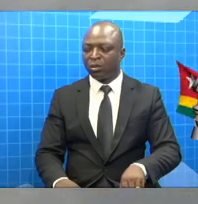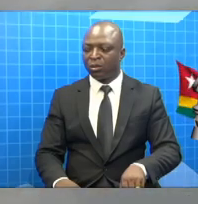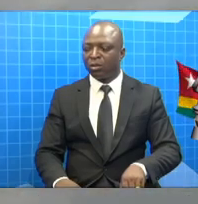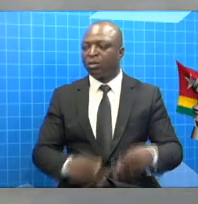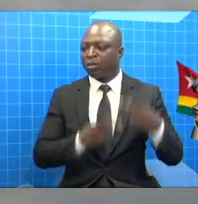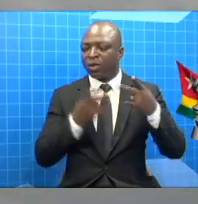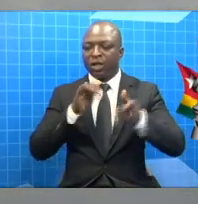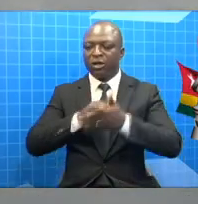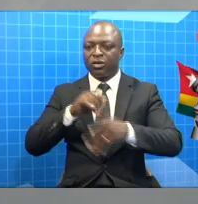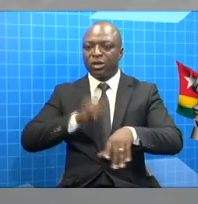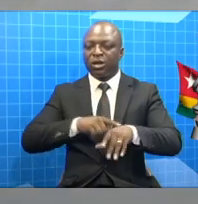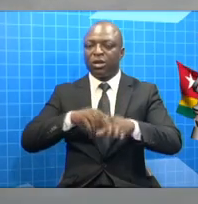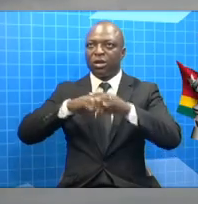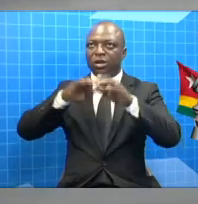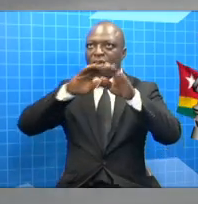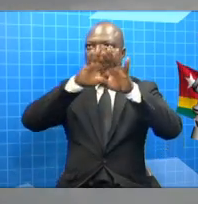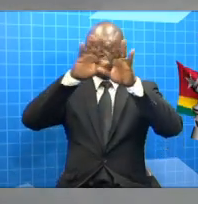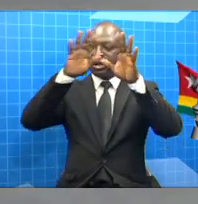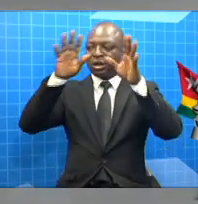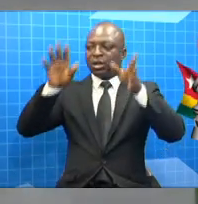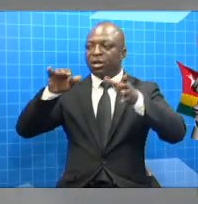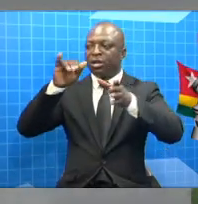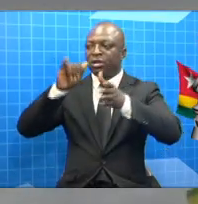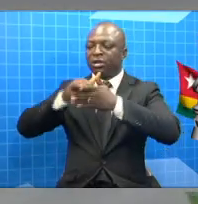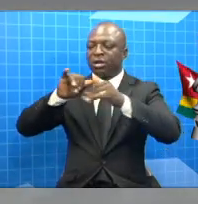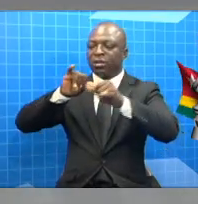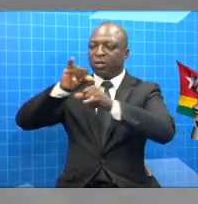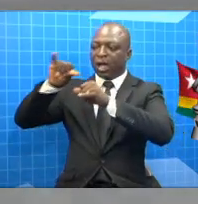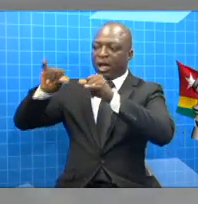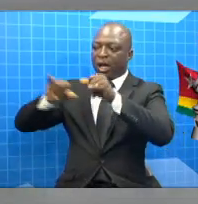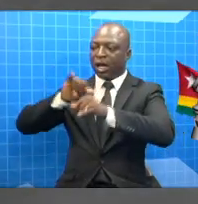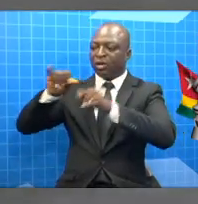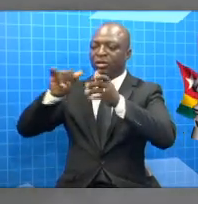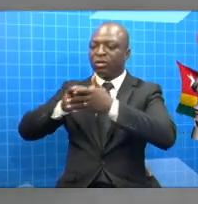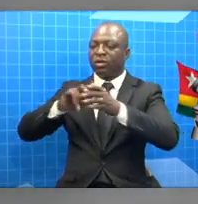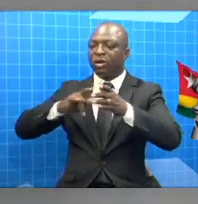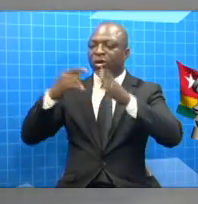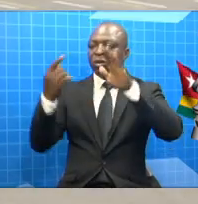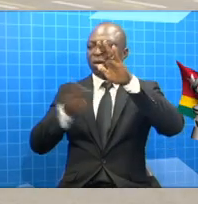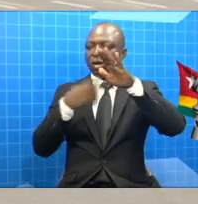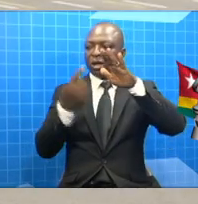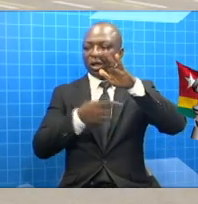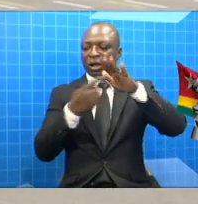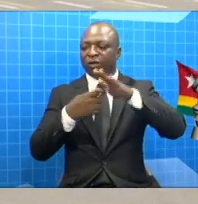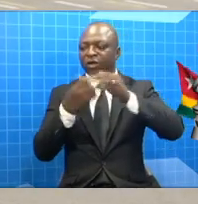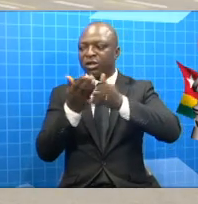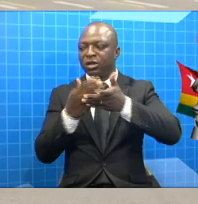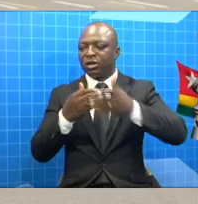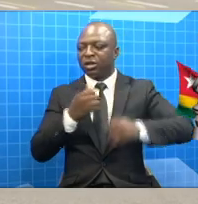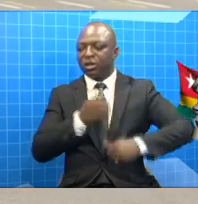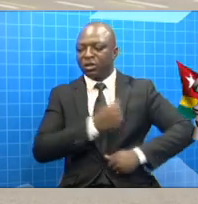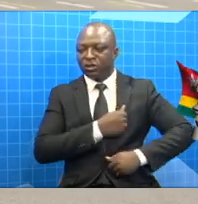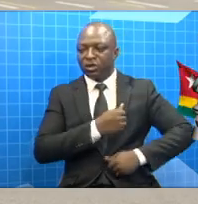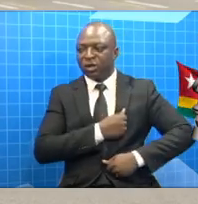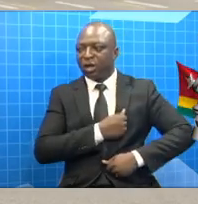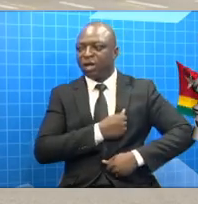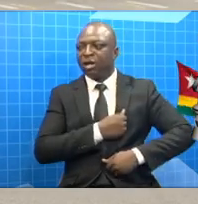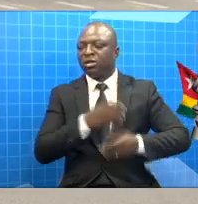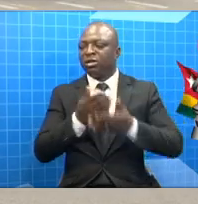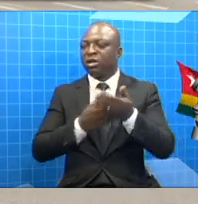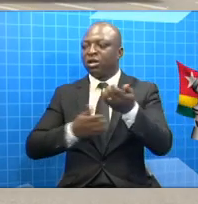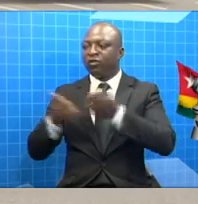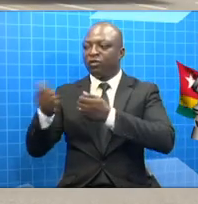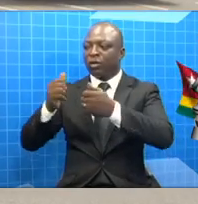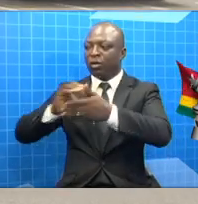Pendant ce temps dans les airs, la parade de la flotte aérienne en appui aux engins motorisés au sol. Des véhicules blindés